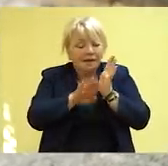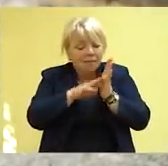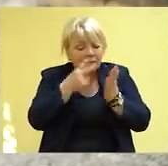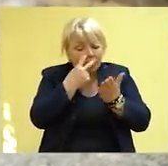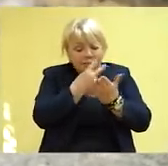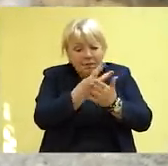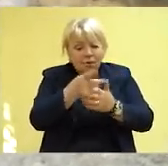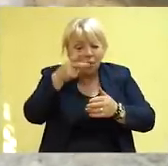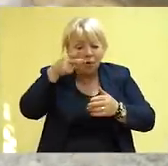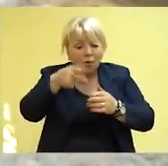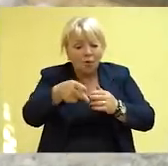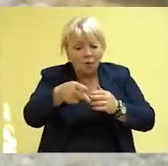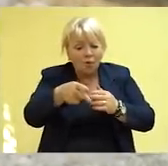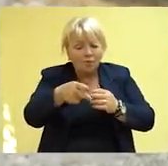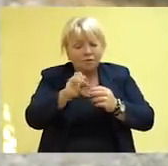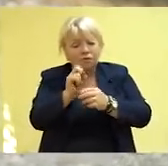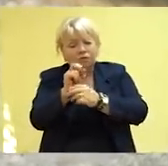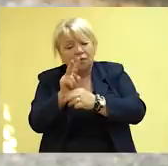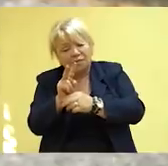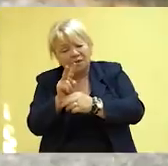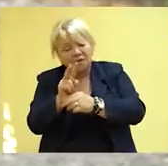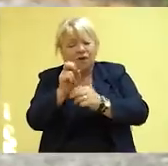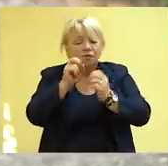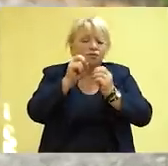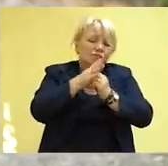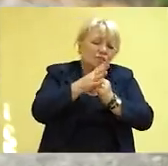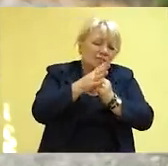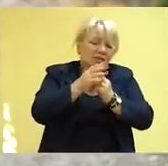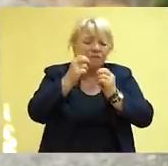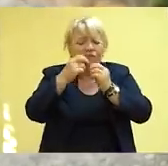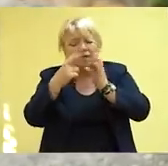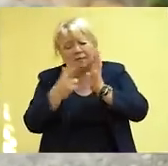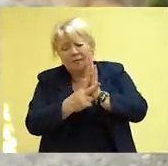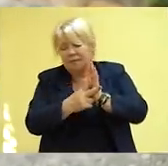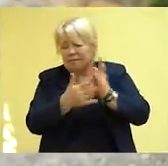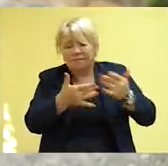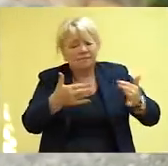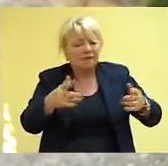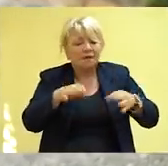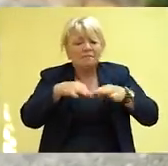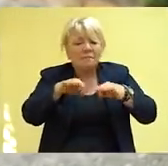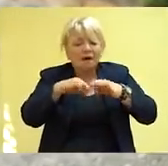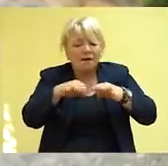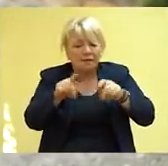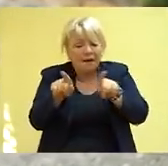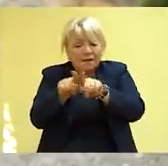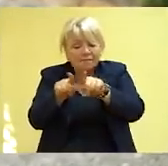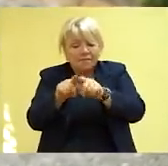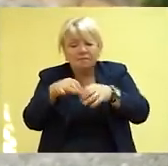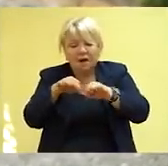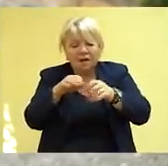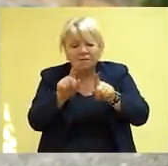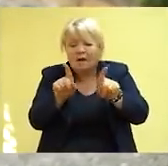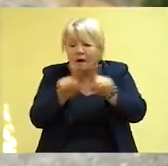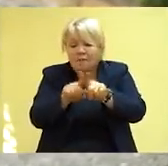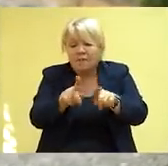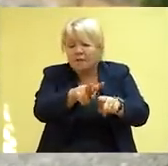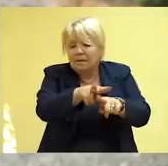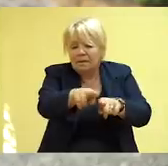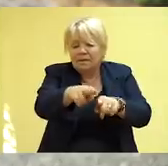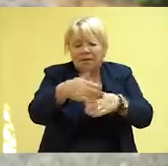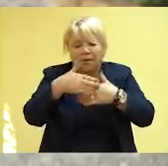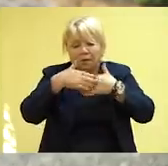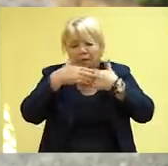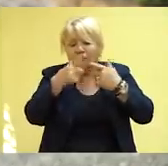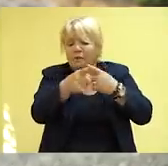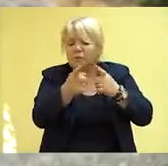ის, რაც წეღან თქვი, რომ 12-იანი იქნება, 15-იანი თუ 18-იანი მანქანა. ბერვეგეთ მანქანას არ აქვს ისეთი